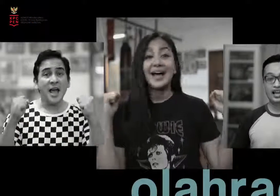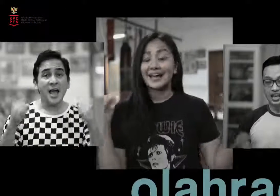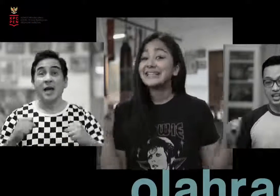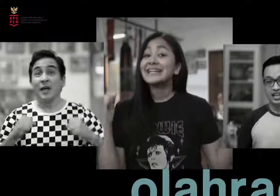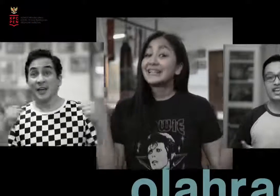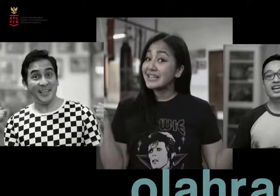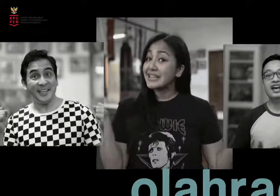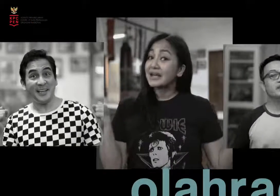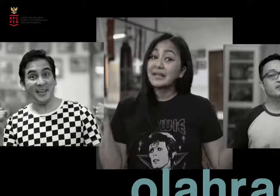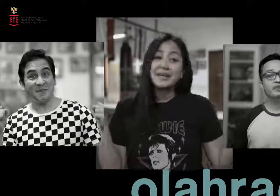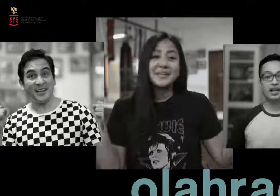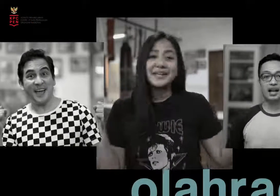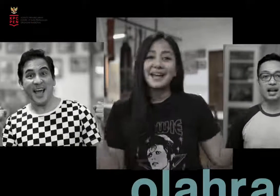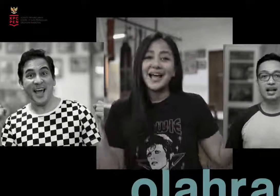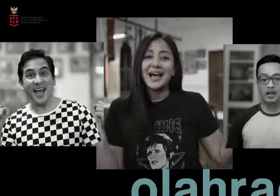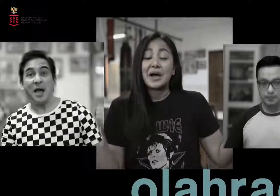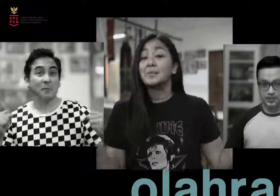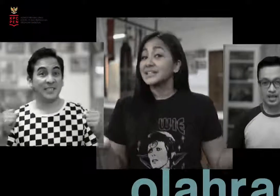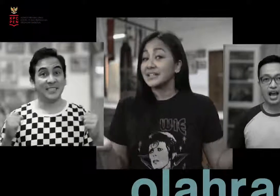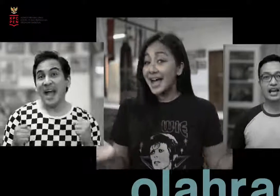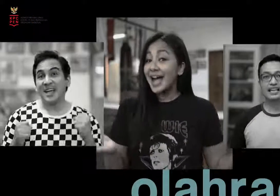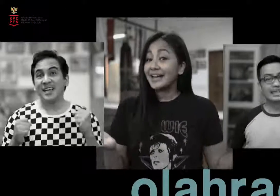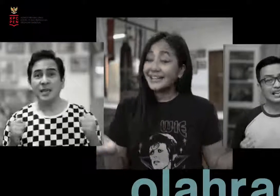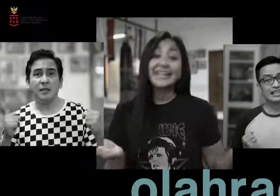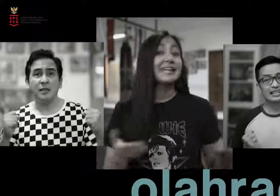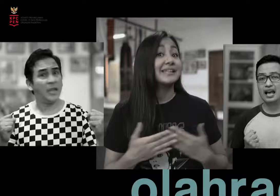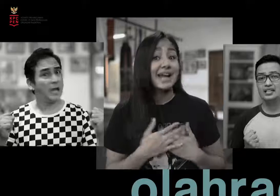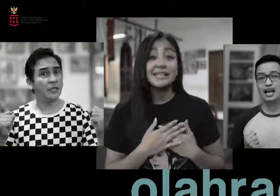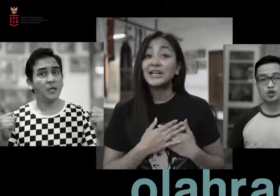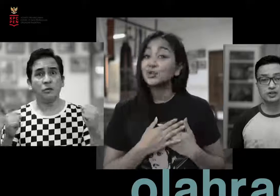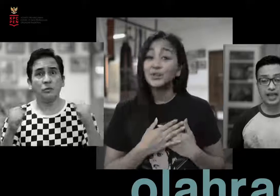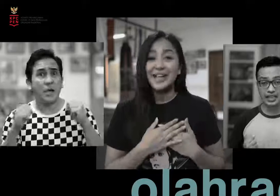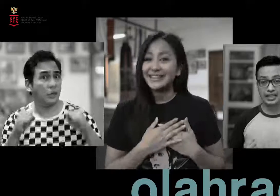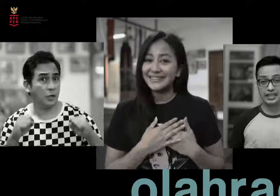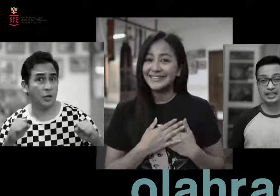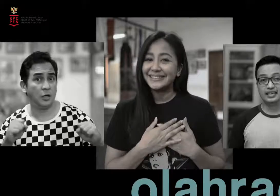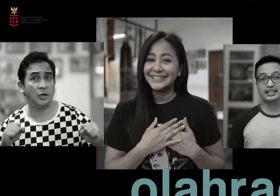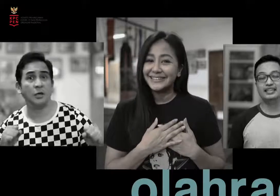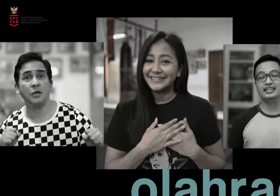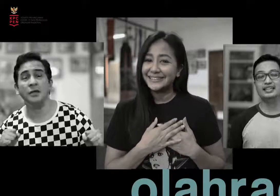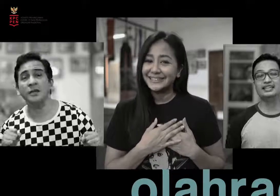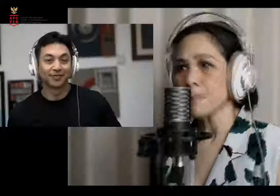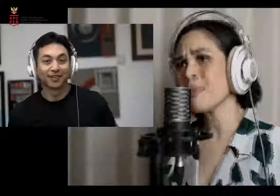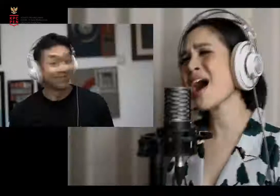semangka diambil kita